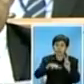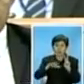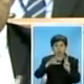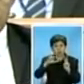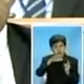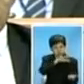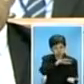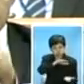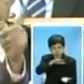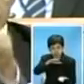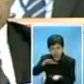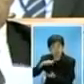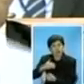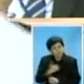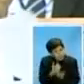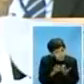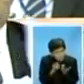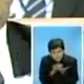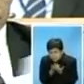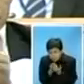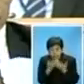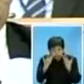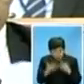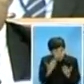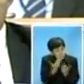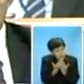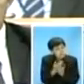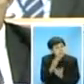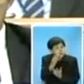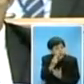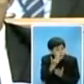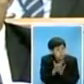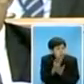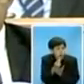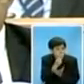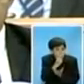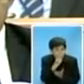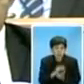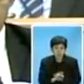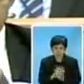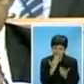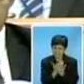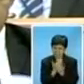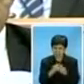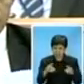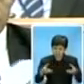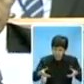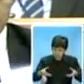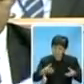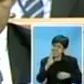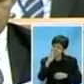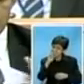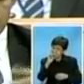23,500 ถุงดิฉันก็เลยเช็คราคาว่าราคาเนี้ยต้นทุนมันราคาเท่าไหร่ราคาถุงละ70บ